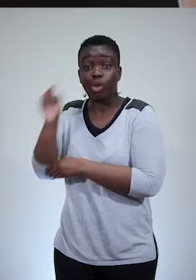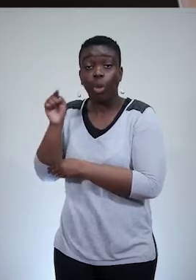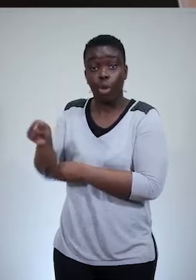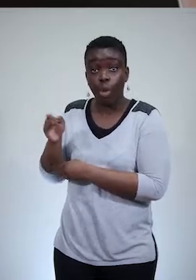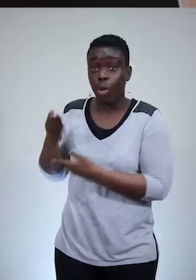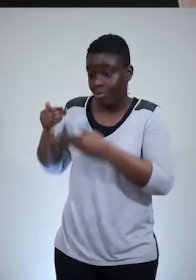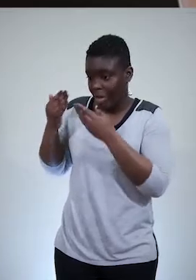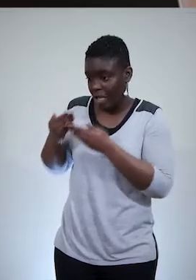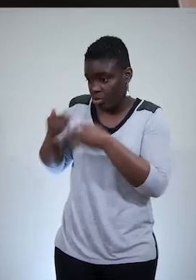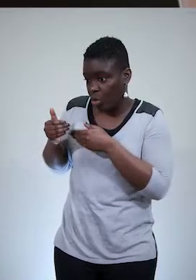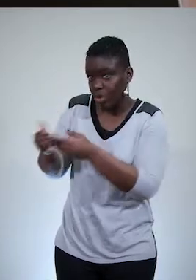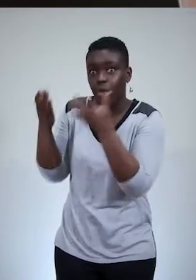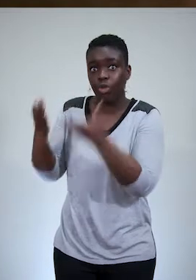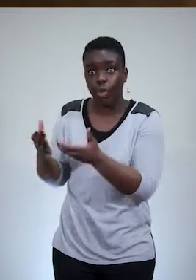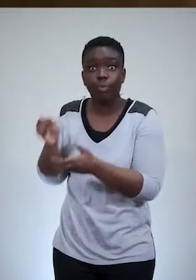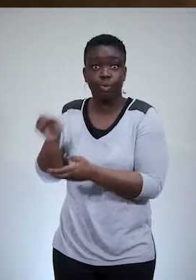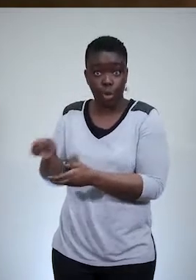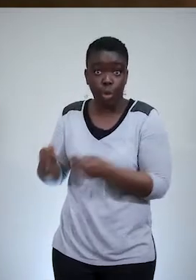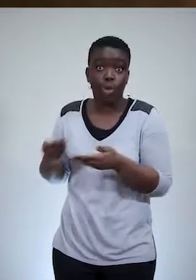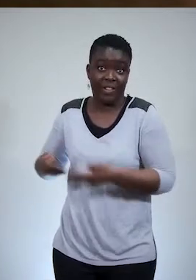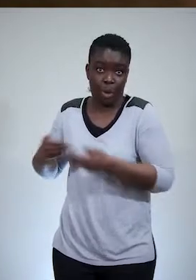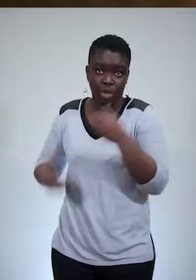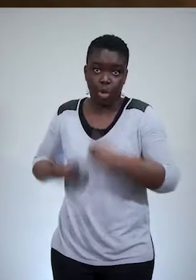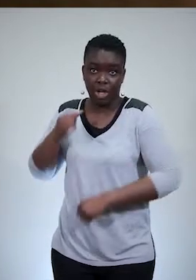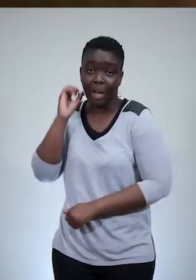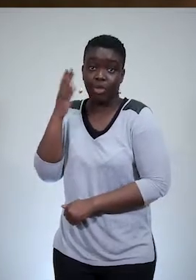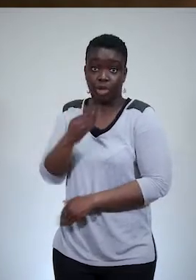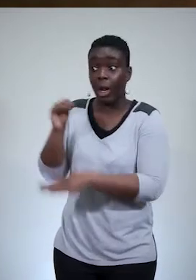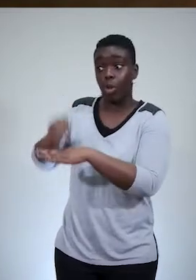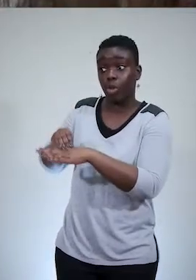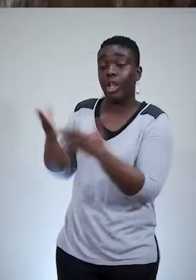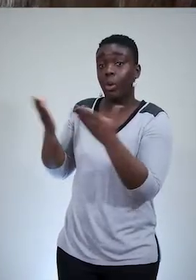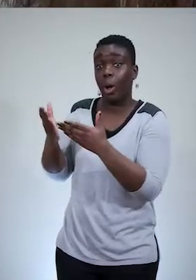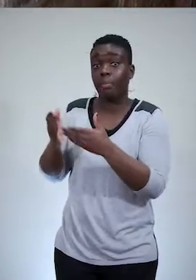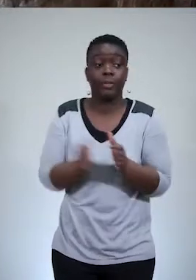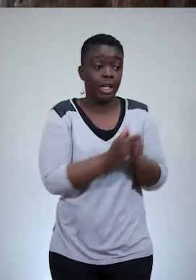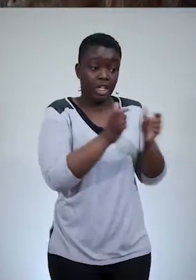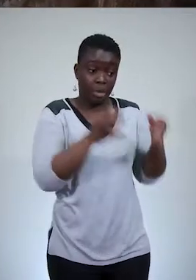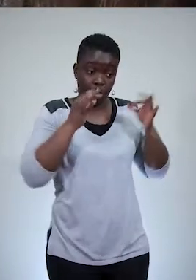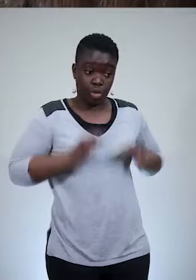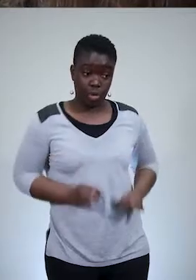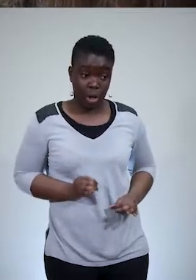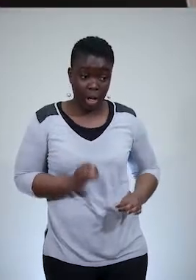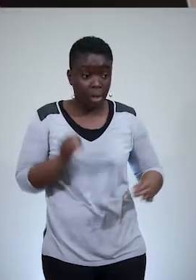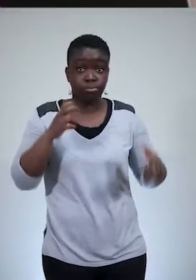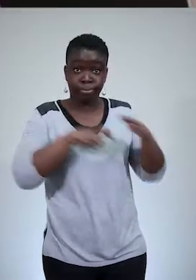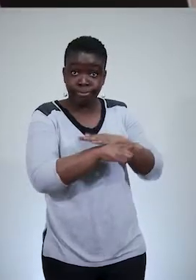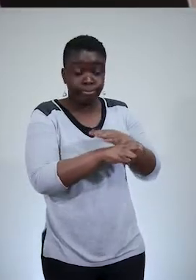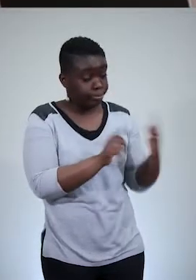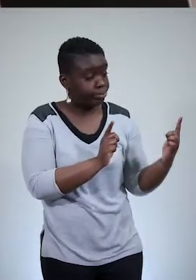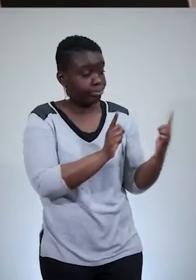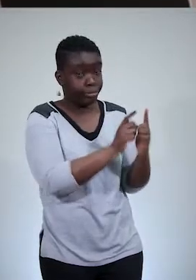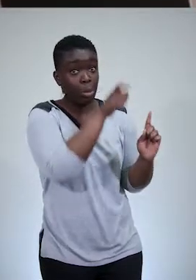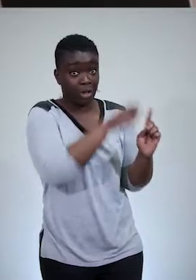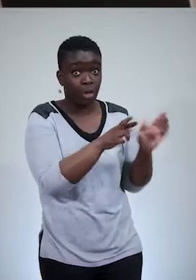parlé et on s'est dit « Ok, qu'est-ce qu'on peut mettre en place ?» Et on a mis en place un certain nombre de choses. C'est-à-dire qu'on lui a fourni un